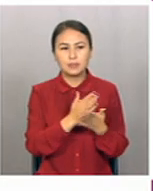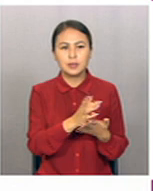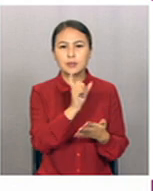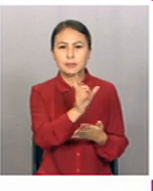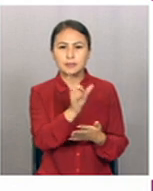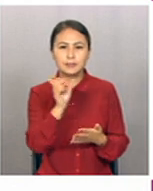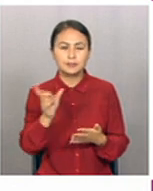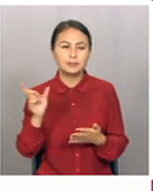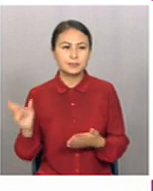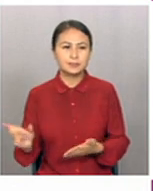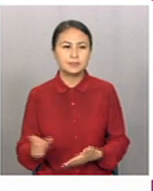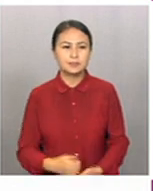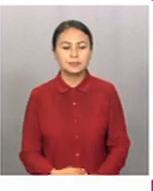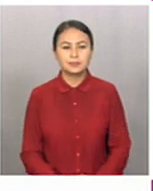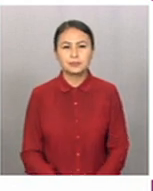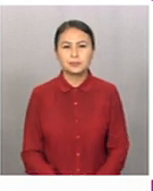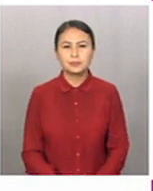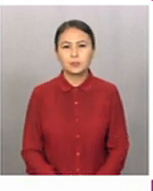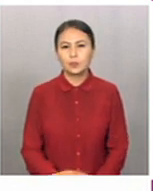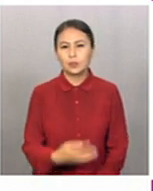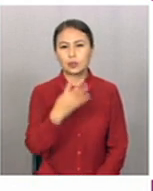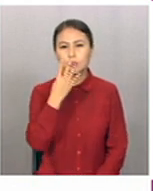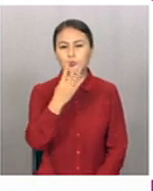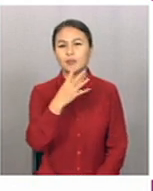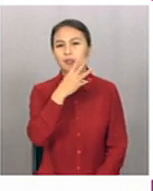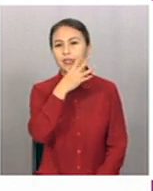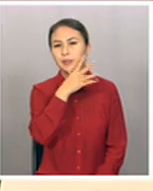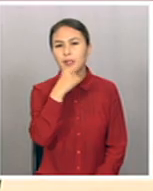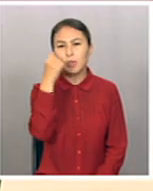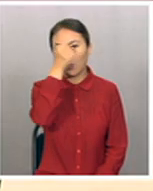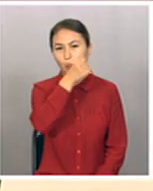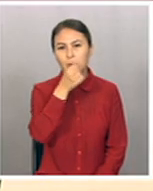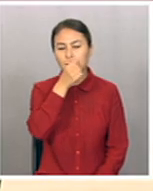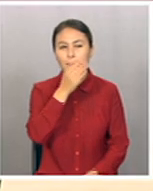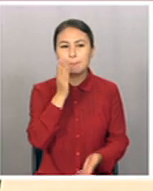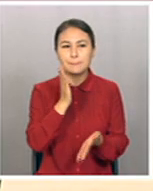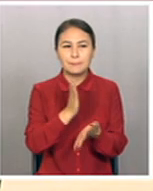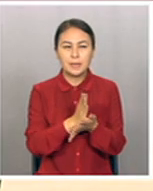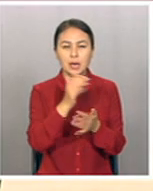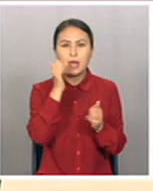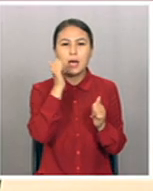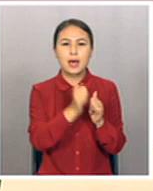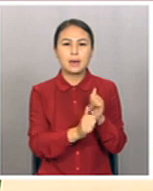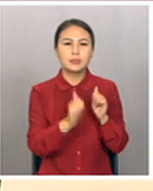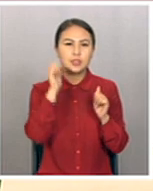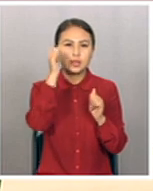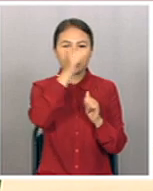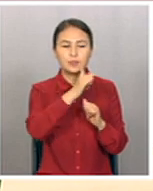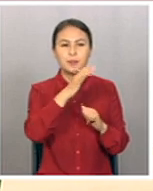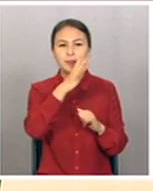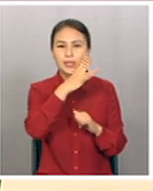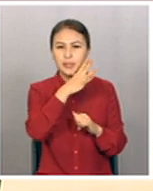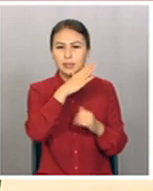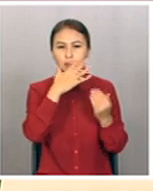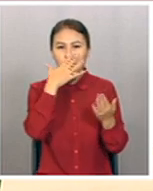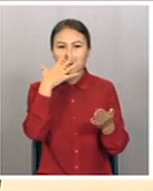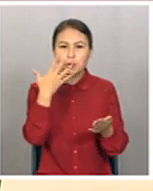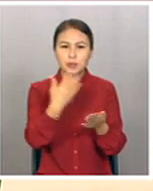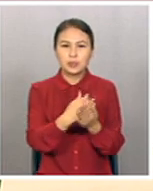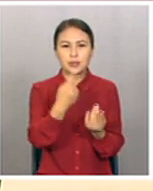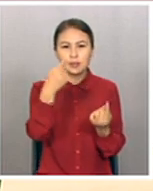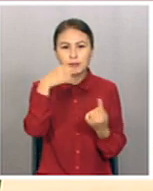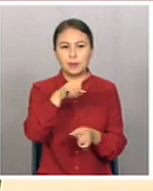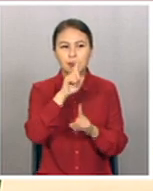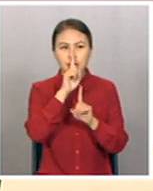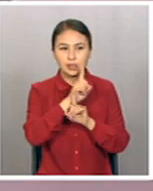Тамаша, бір жылда 4 мезгіл бар. Әрбір жыл мезгілінің өзіне тән